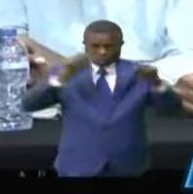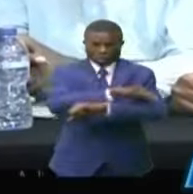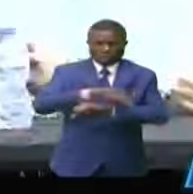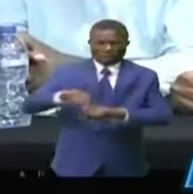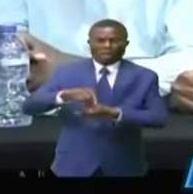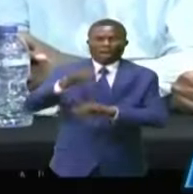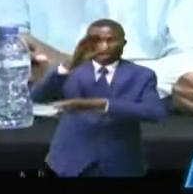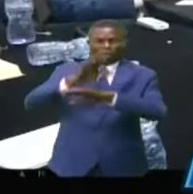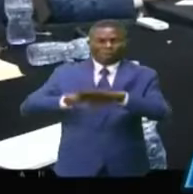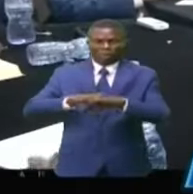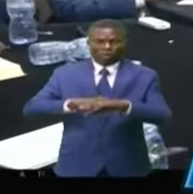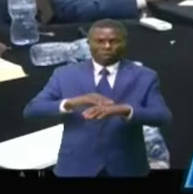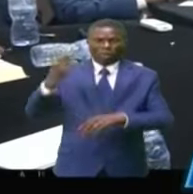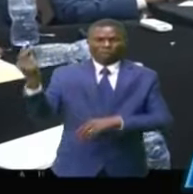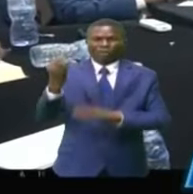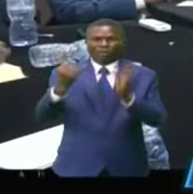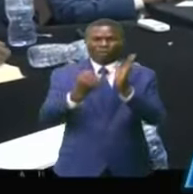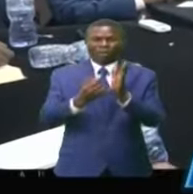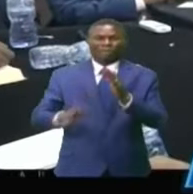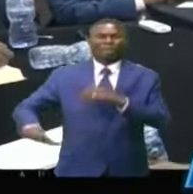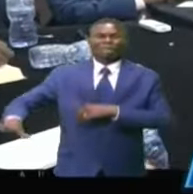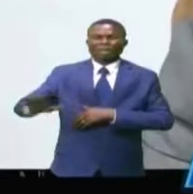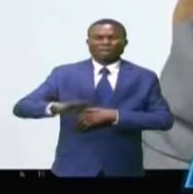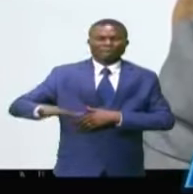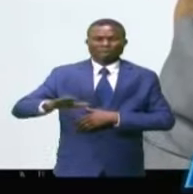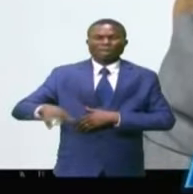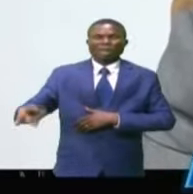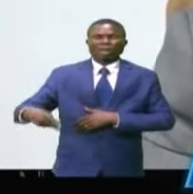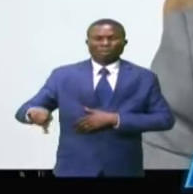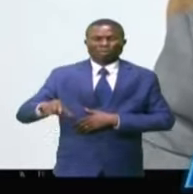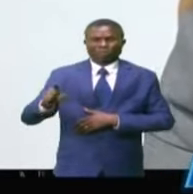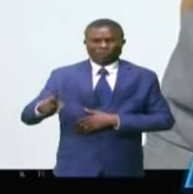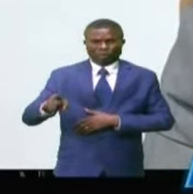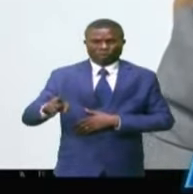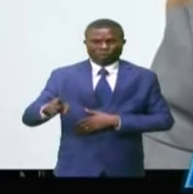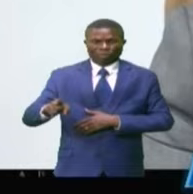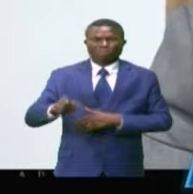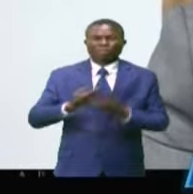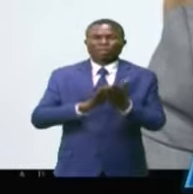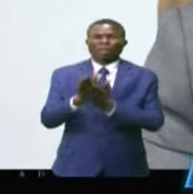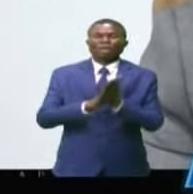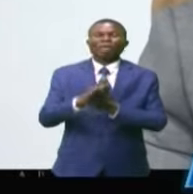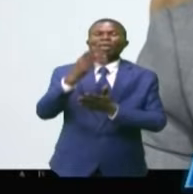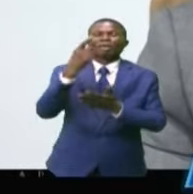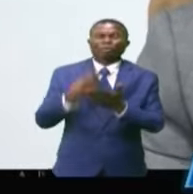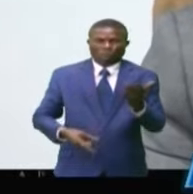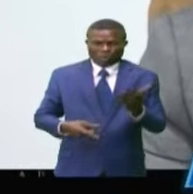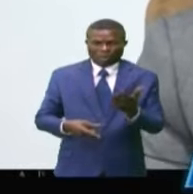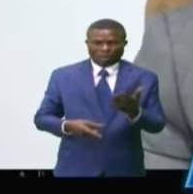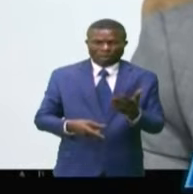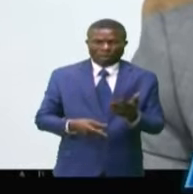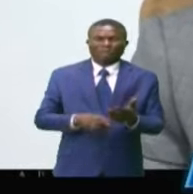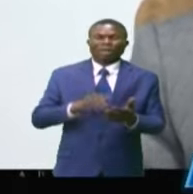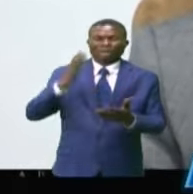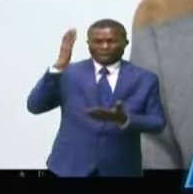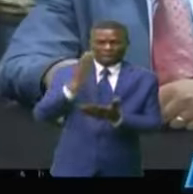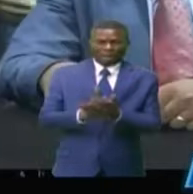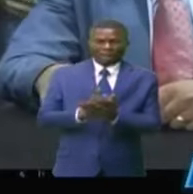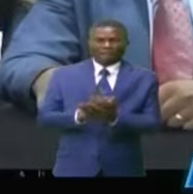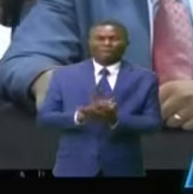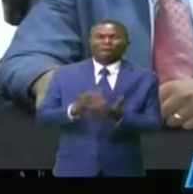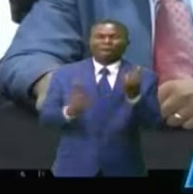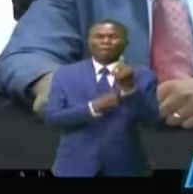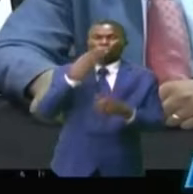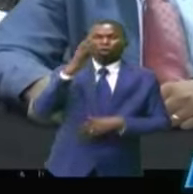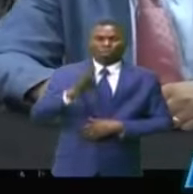d'appel des 26 provinces de la République démocratique du Congo. L'essentiel de sa communication, lutter contre les